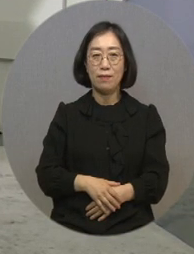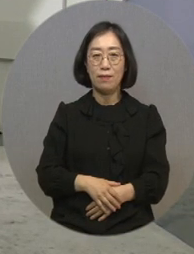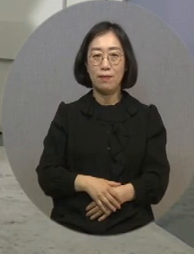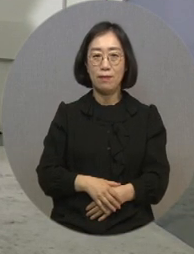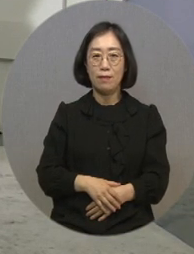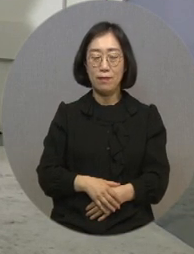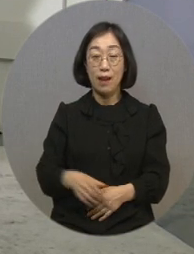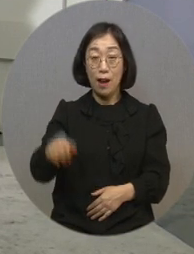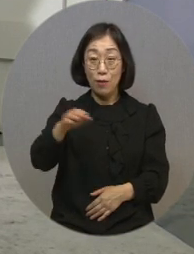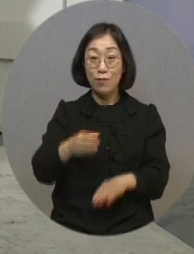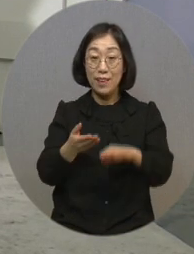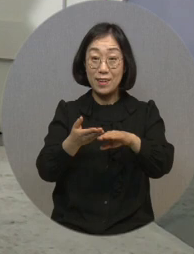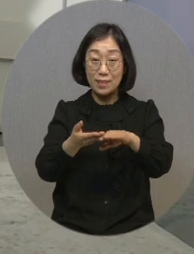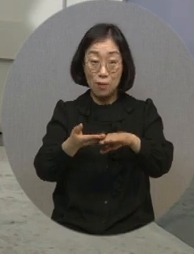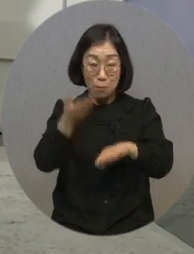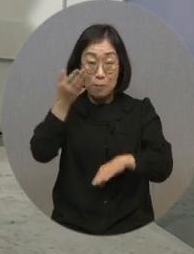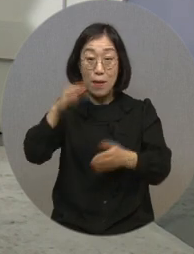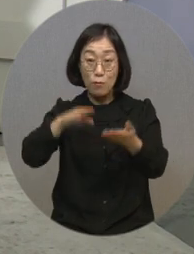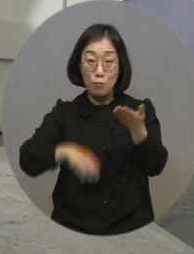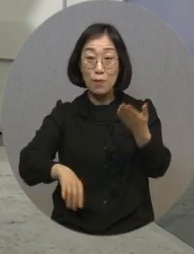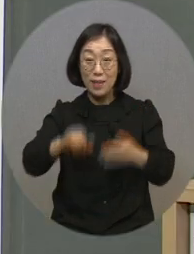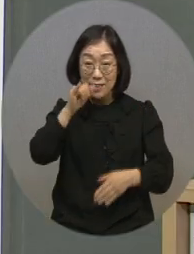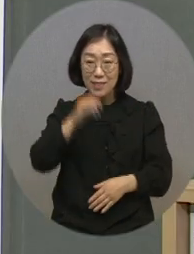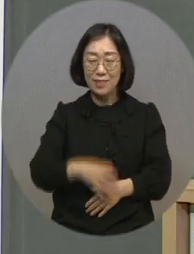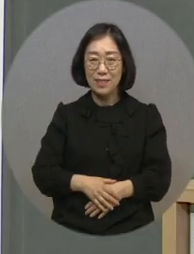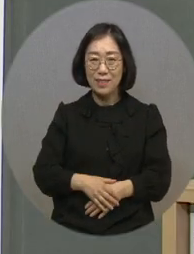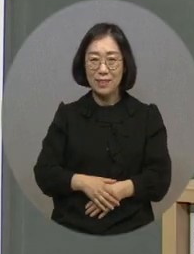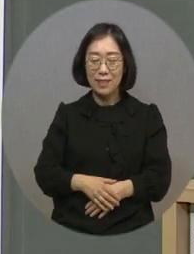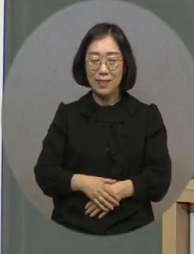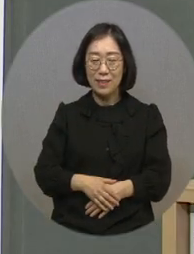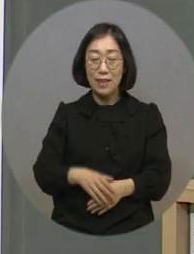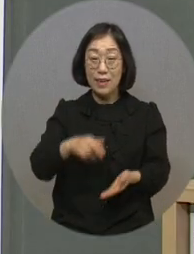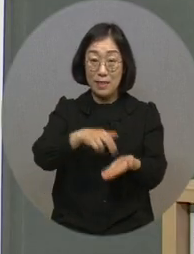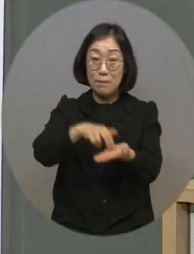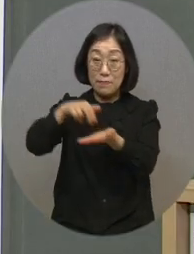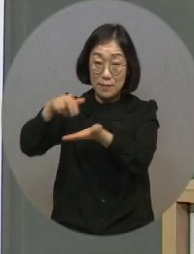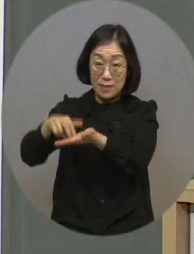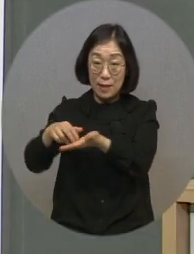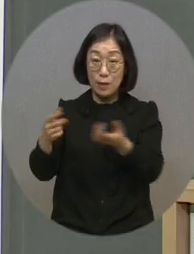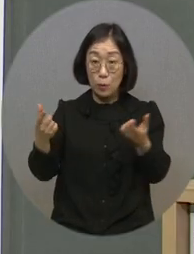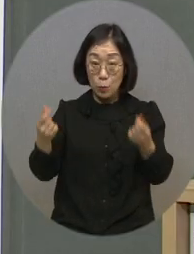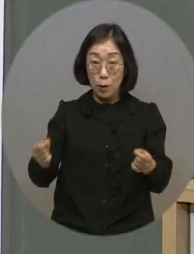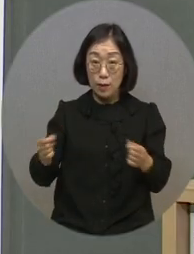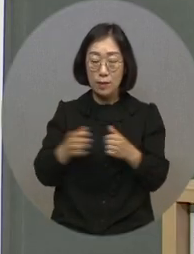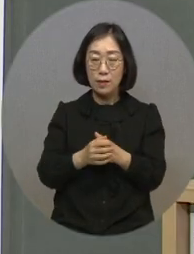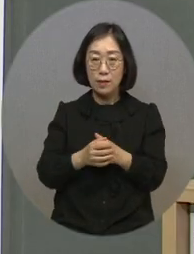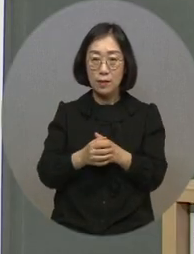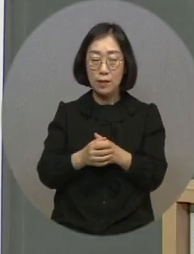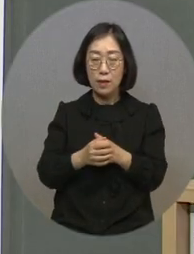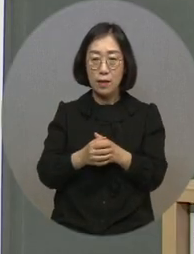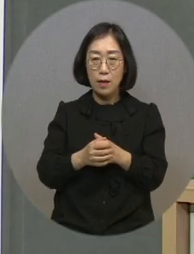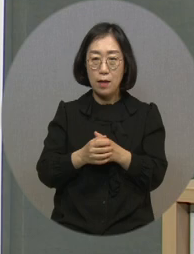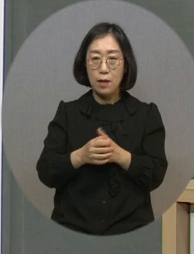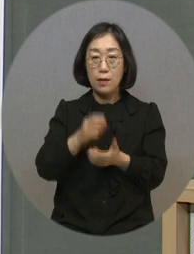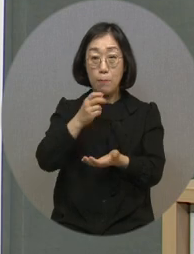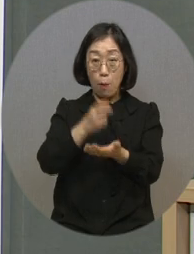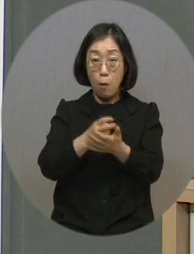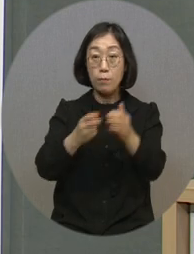그 가운데는 이제 선후배가 있겠죠. 예. 같은 입장에 예. 사법 준비하는